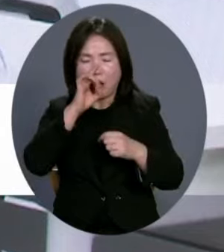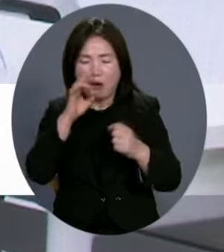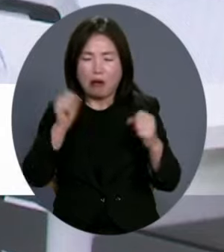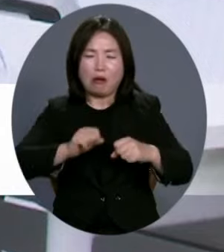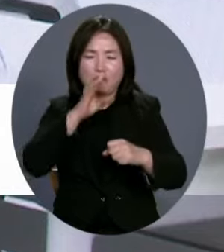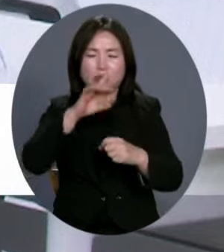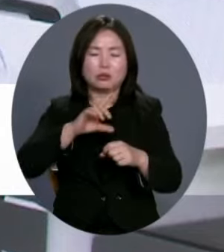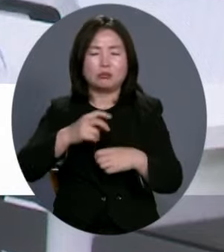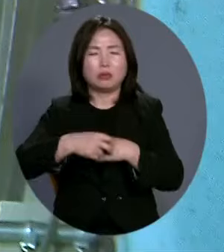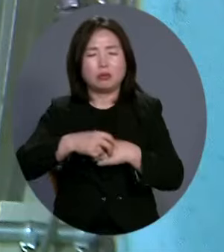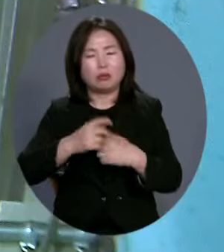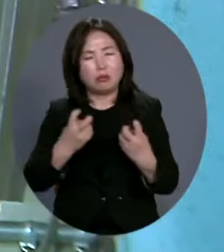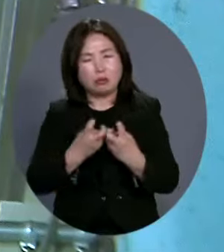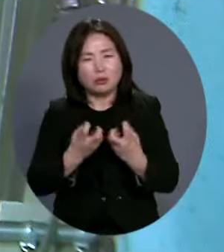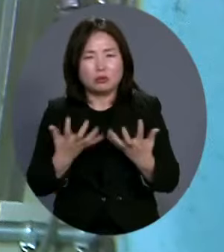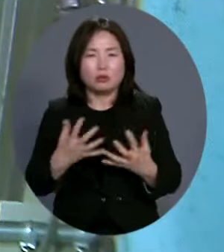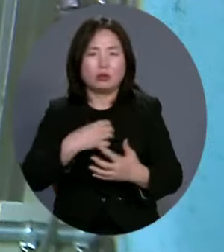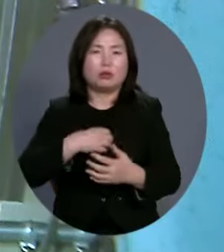기자입니다.